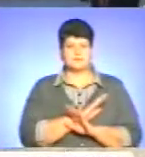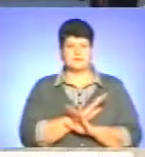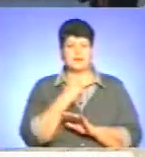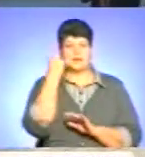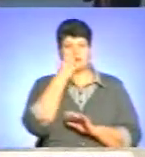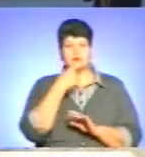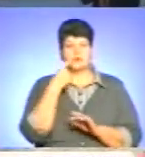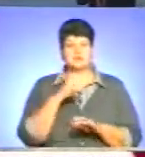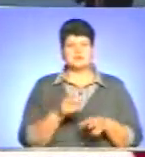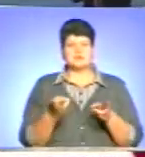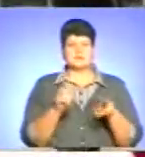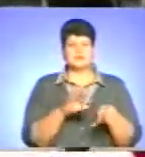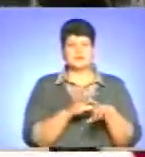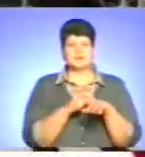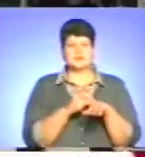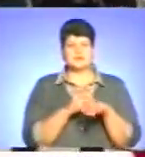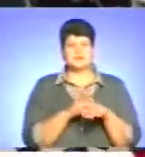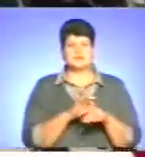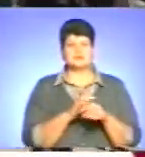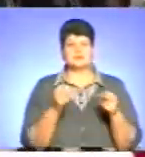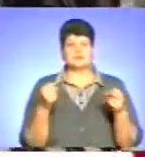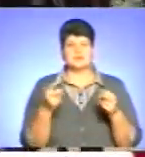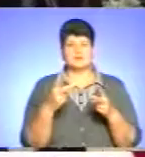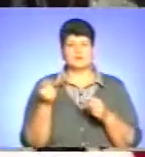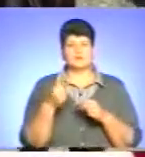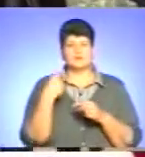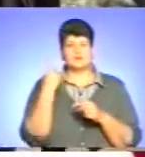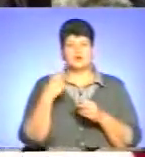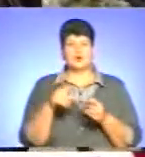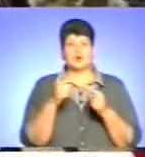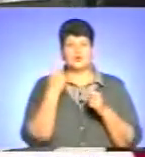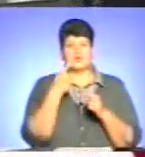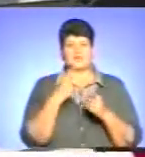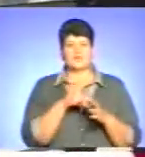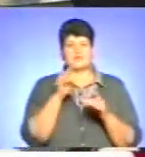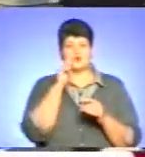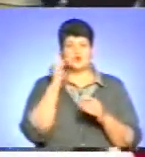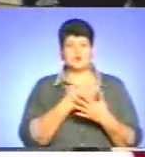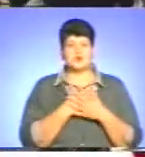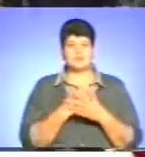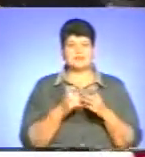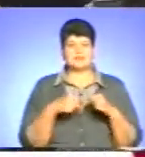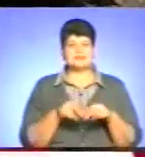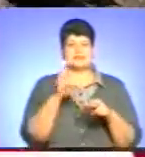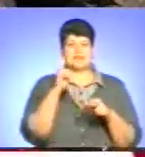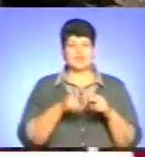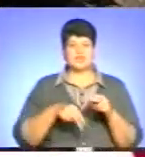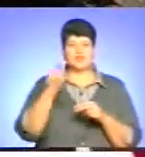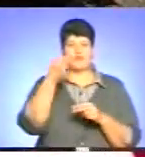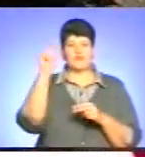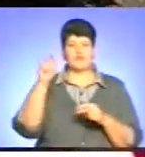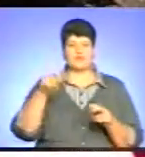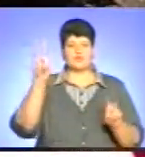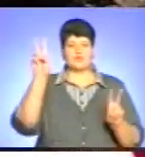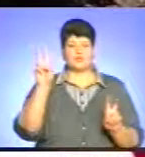Ідентифікували залишки тіла Павла Чернова фахівці Тернопільського обласного осередку Всеукраїнської громадської організації «Закінчимо війну». Методом